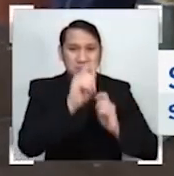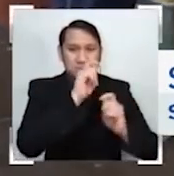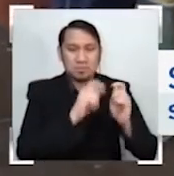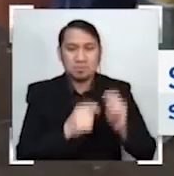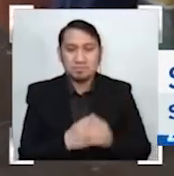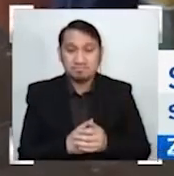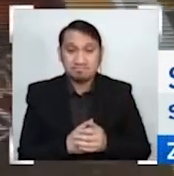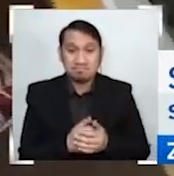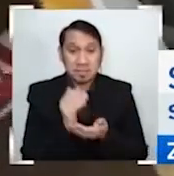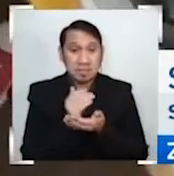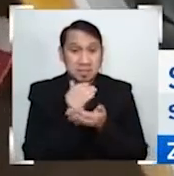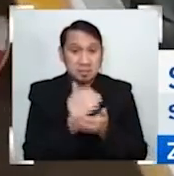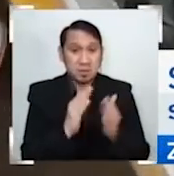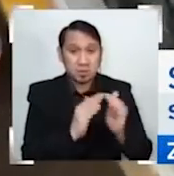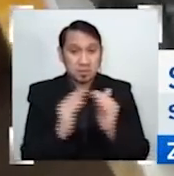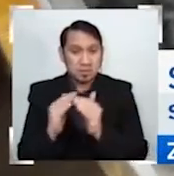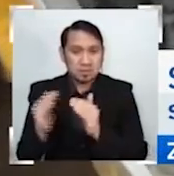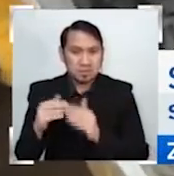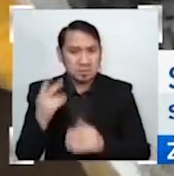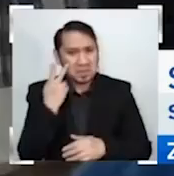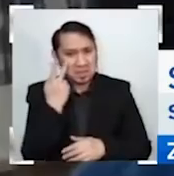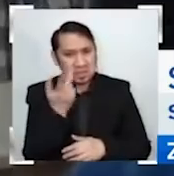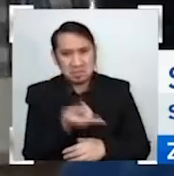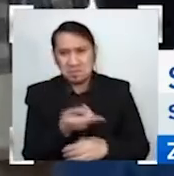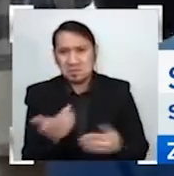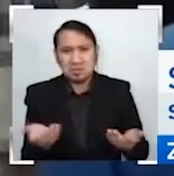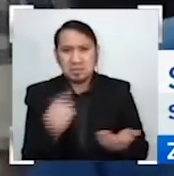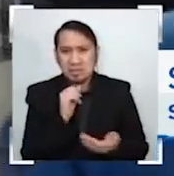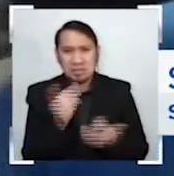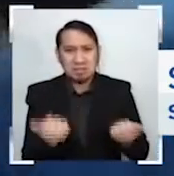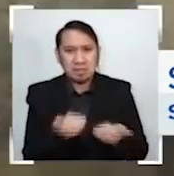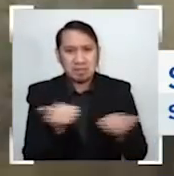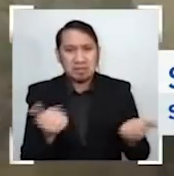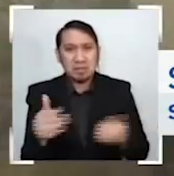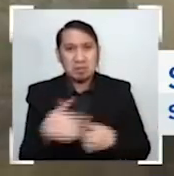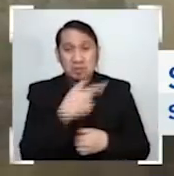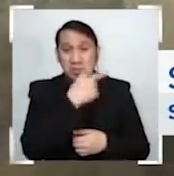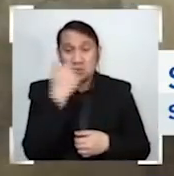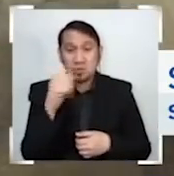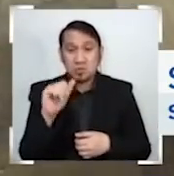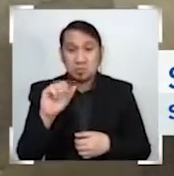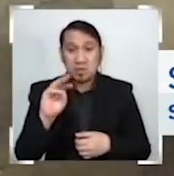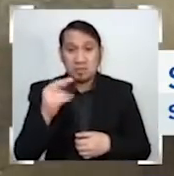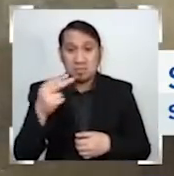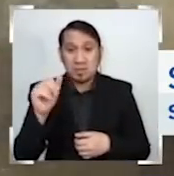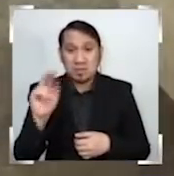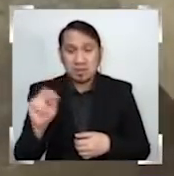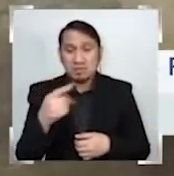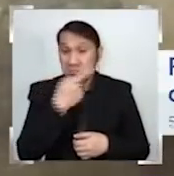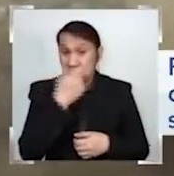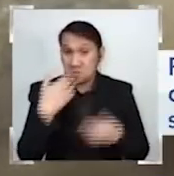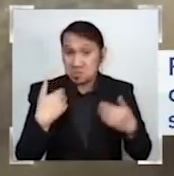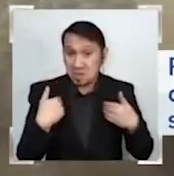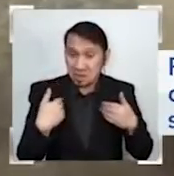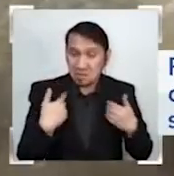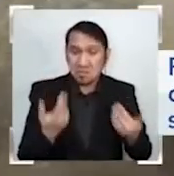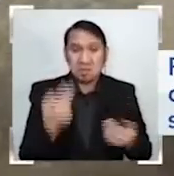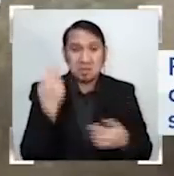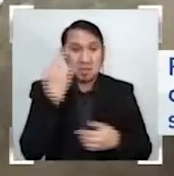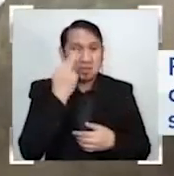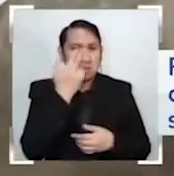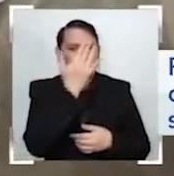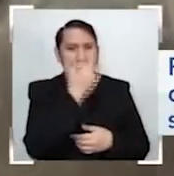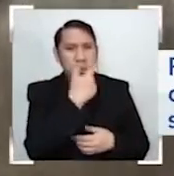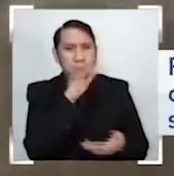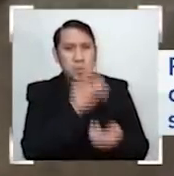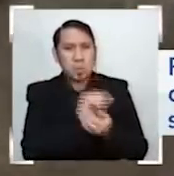Zamboanga City, ramdam din ang kakulangan ng supply ng sariwang isda dahil daw sa amihan. May isa pa ay tinuturong dahilan ng pamalakaya kung bakit nauubos daw ang supply